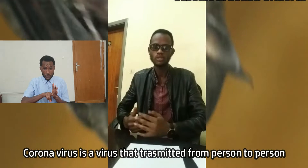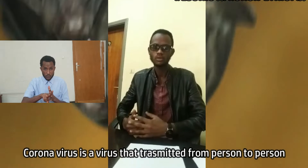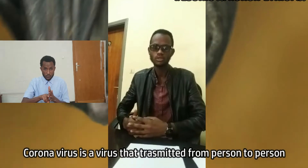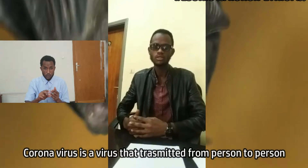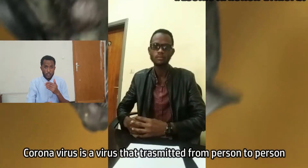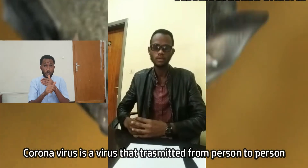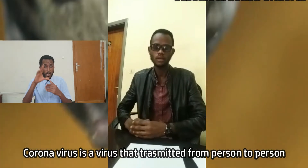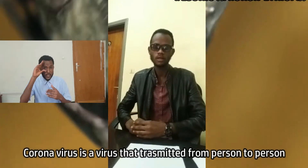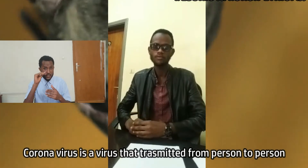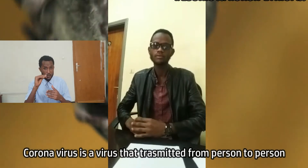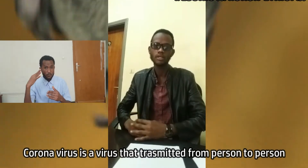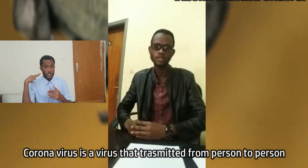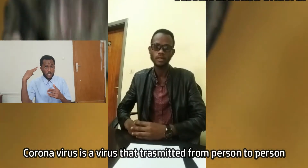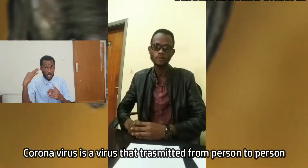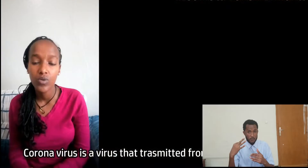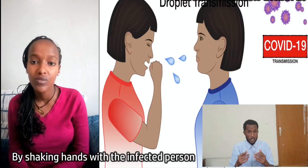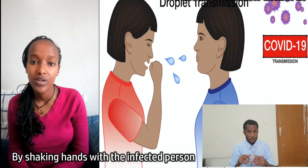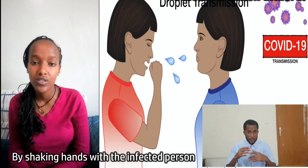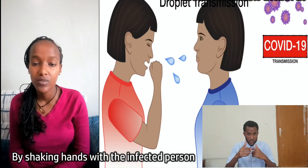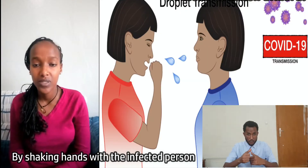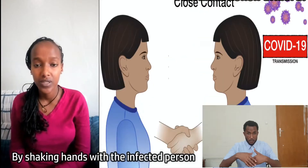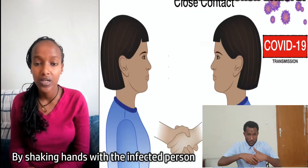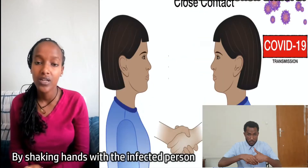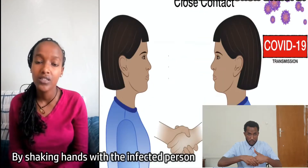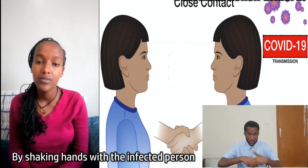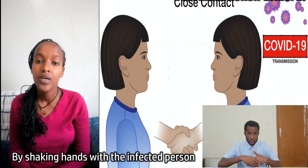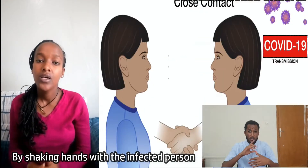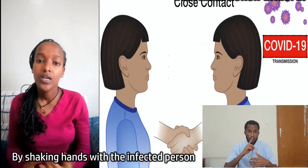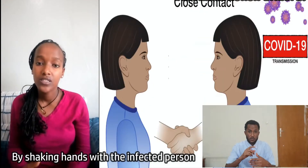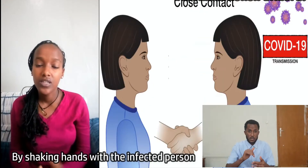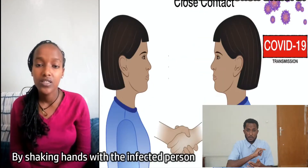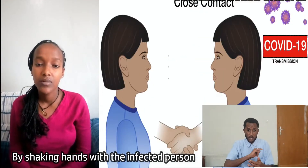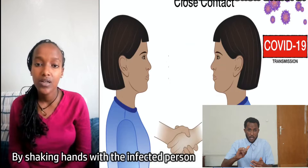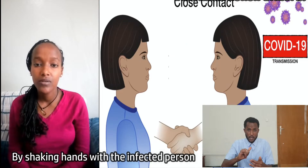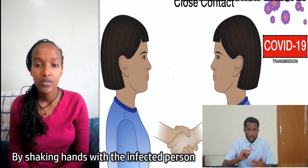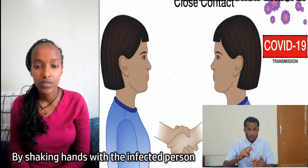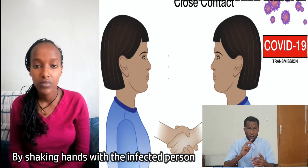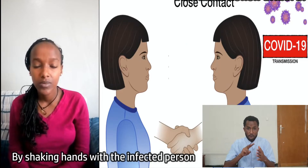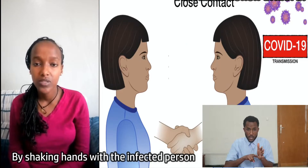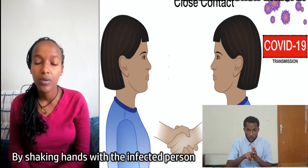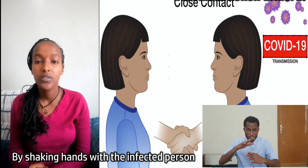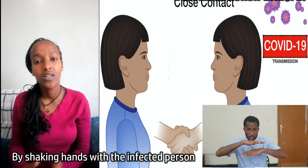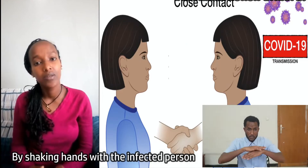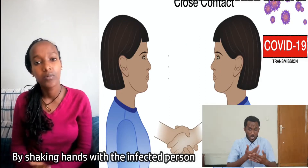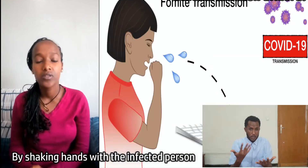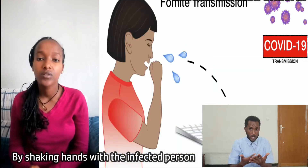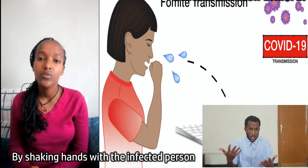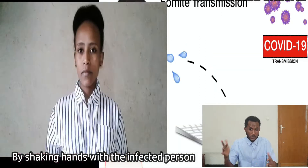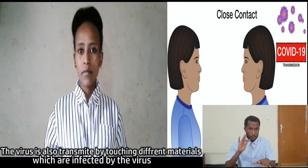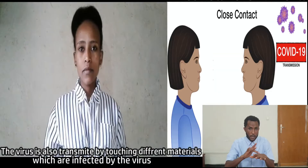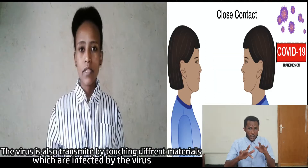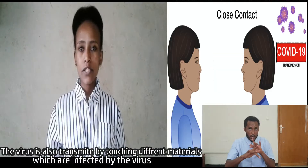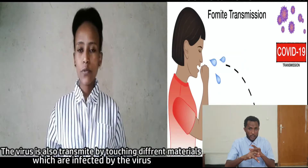ከሰዎች ወደ ሰዎች የሚተላለፍ በሽታ ነው። ኮሮናቫይረስ በተጠቃሚ ለሰው ከዚህ ግለሰብ ጋር በመጨዋወት ሰላም